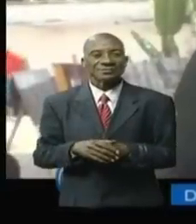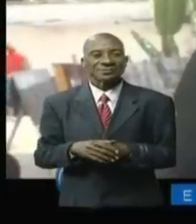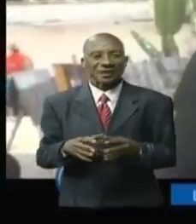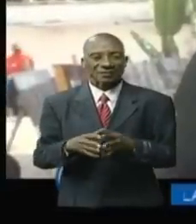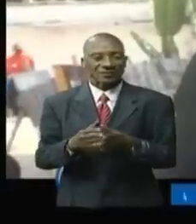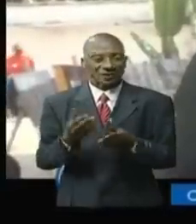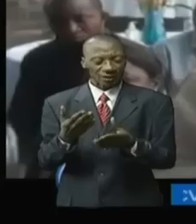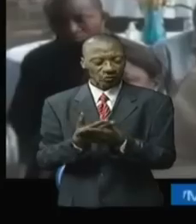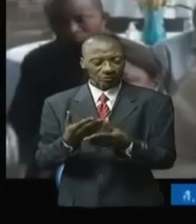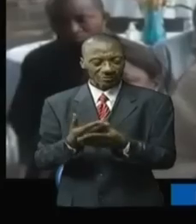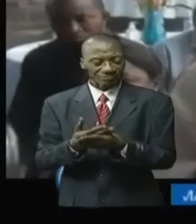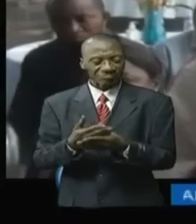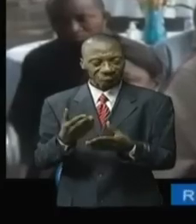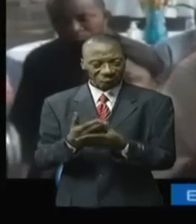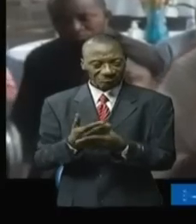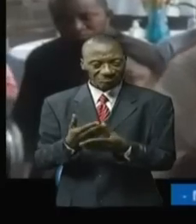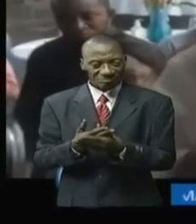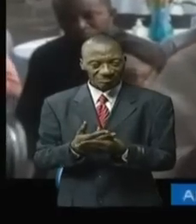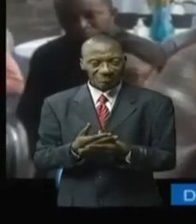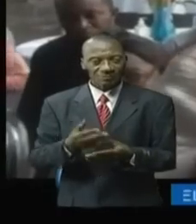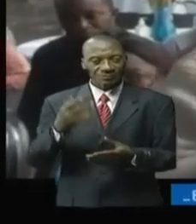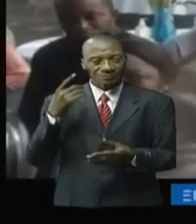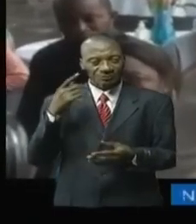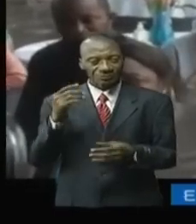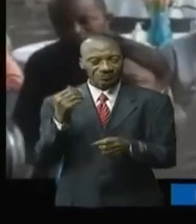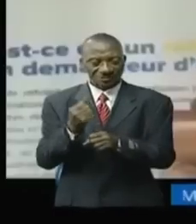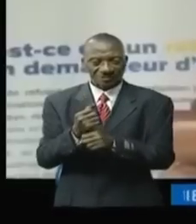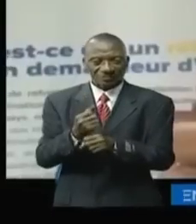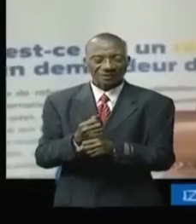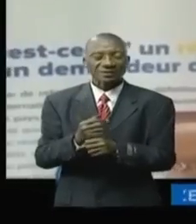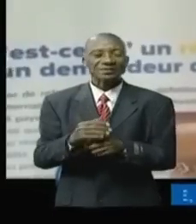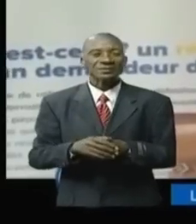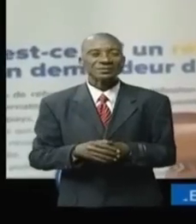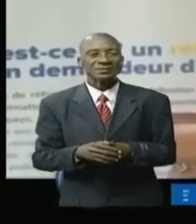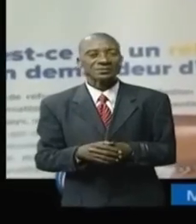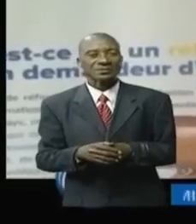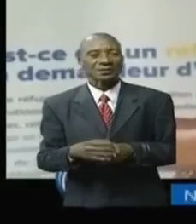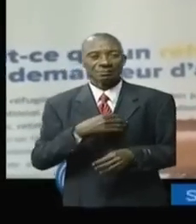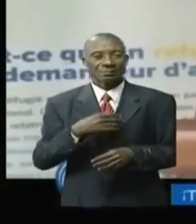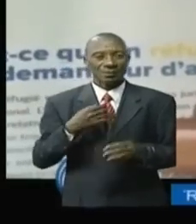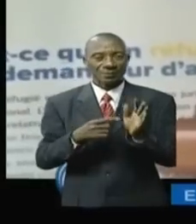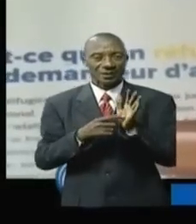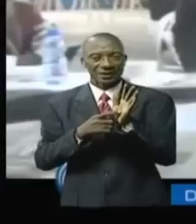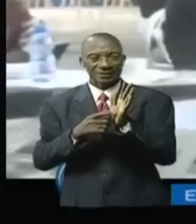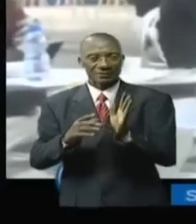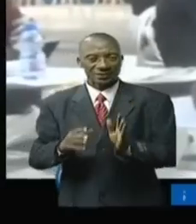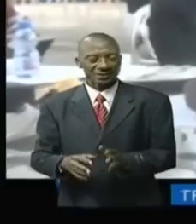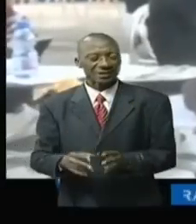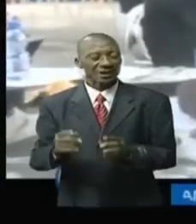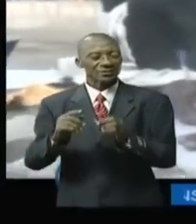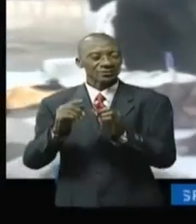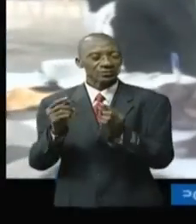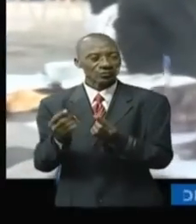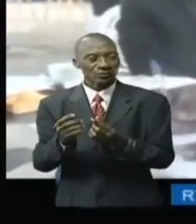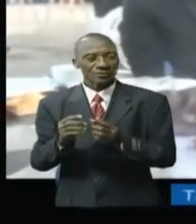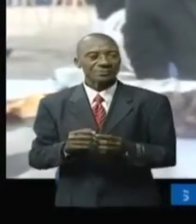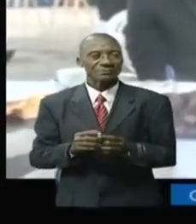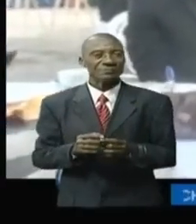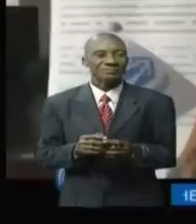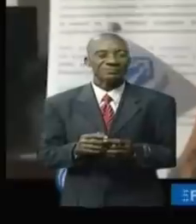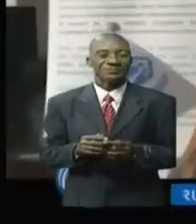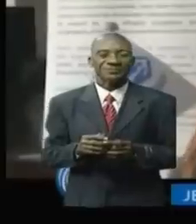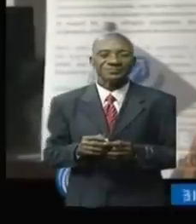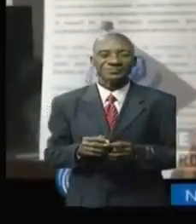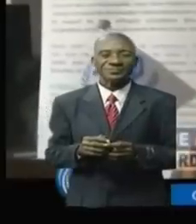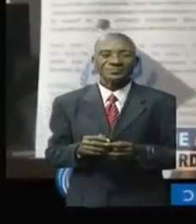porter intéressantes qui ont nécessité de réponses également importantes. Madame la représentante d'Ikongye à Tangana. Depuis que j'ai